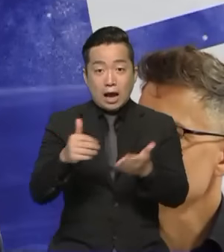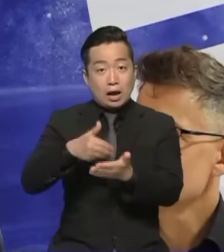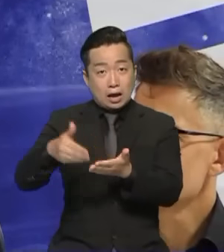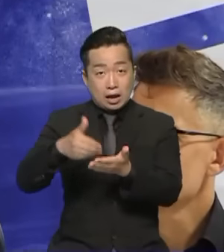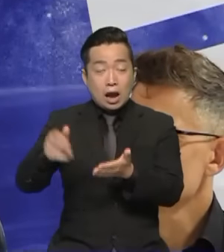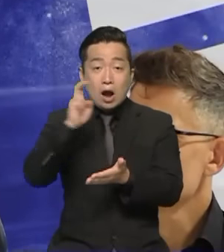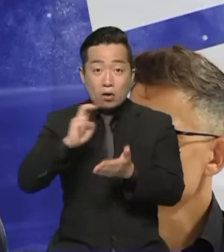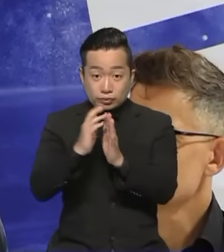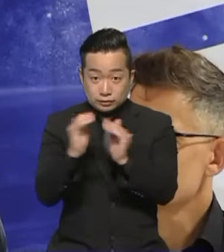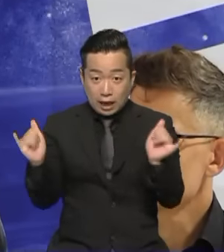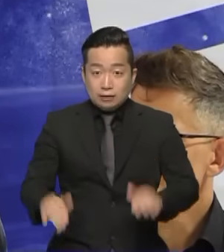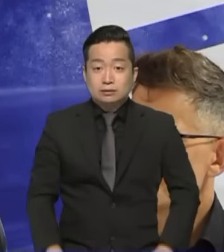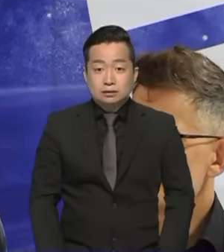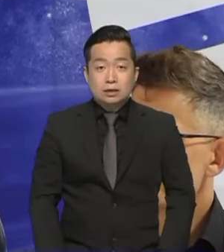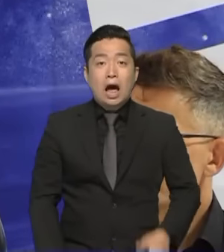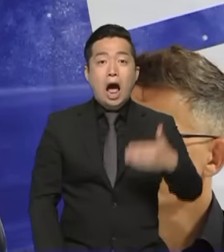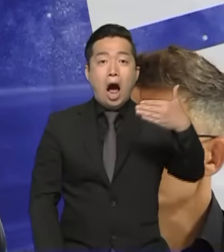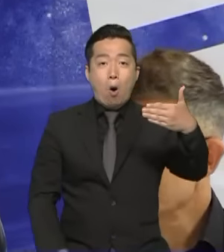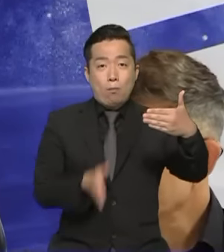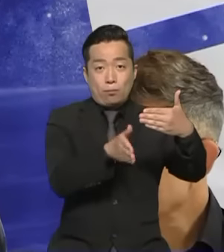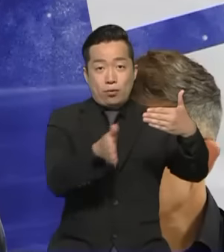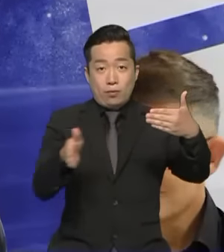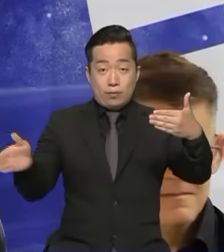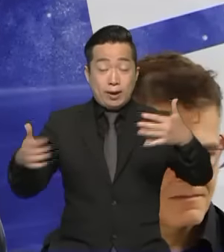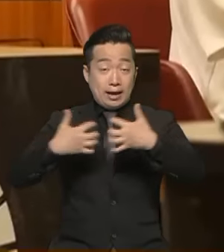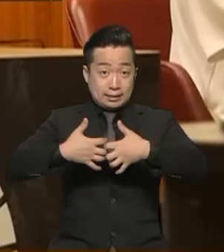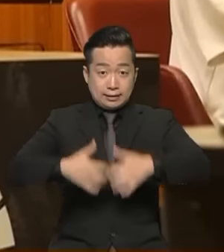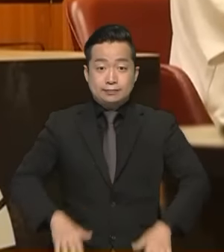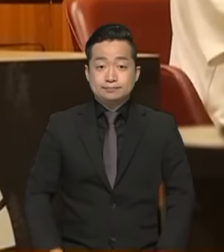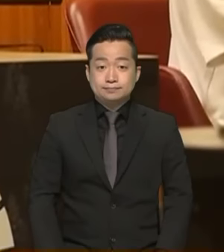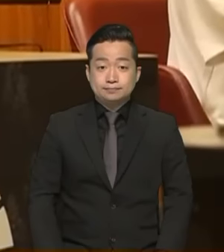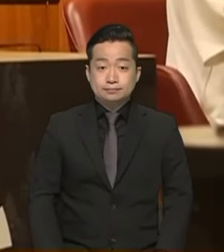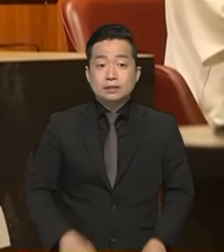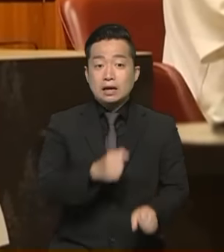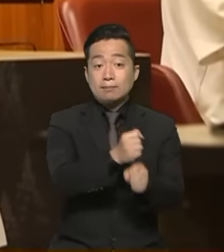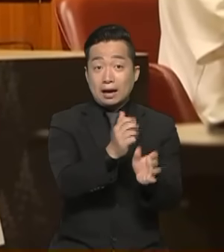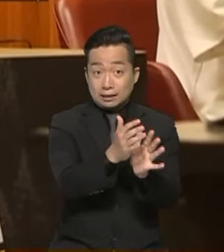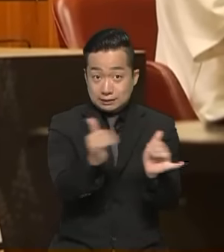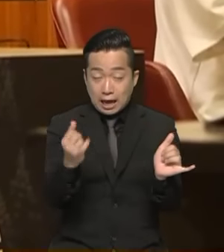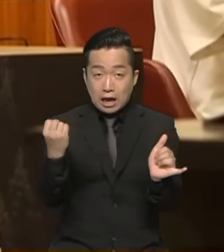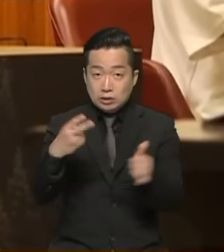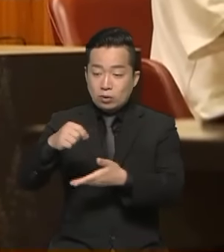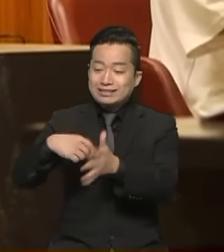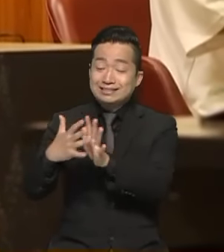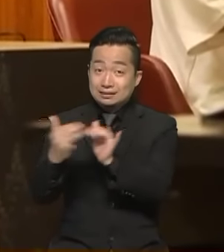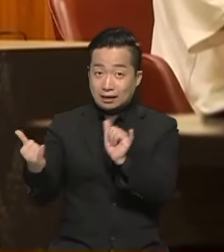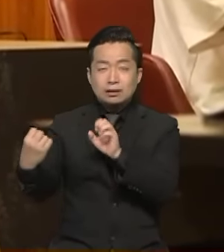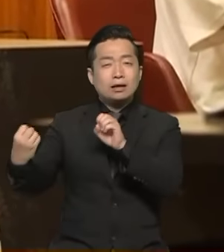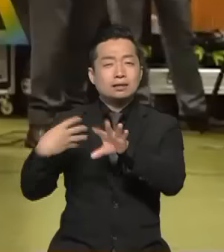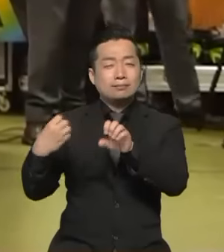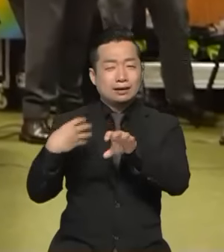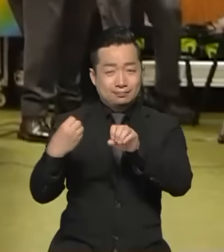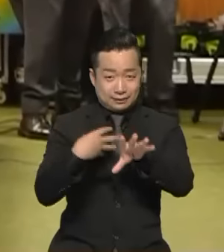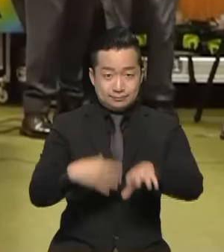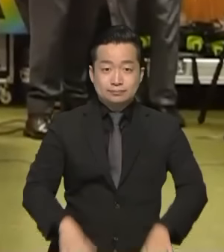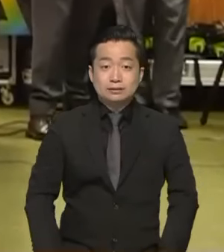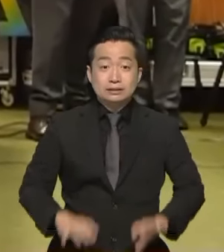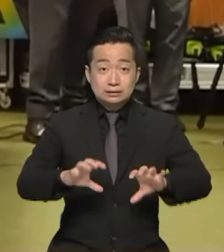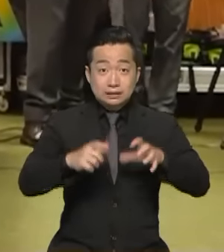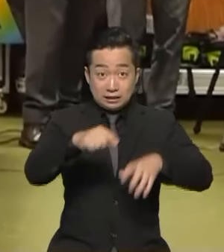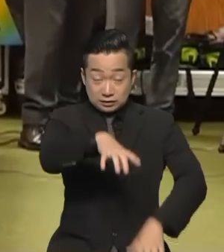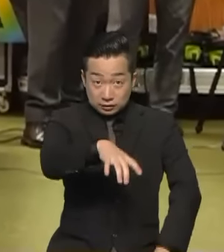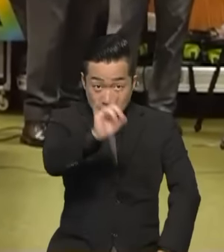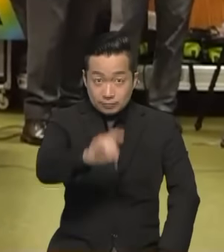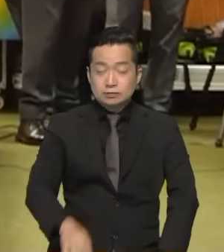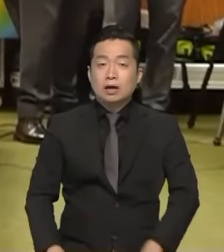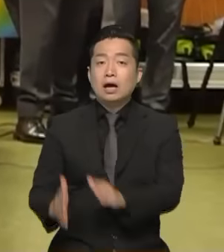가진 9대의 휴머노이드 로봇들이 실시간으로 제작자와 기자들의 질문을 받았습니다. 세계 최초